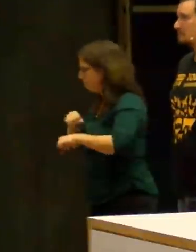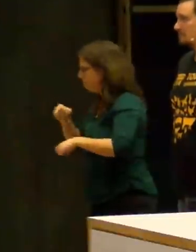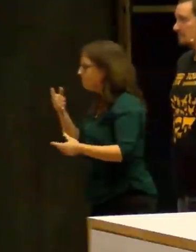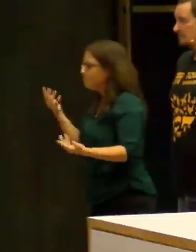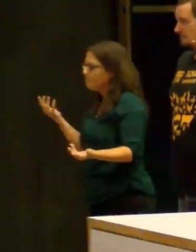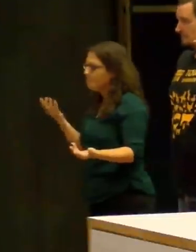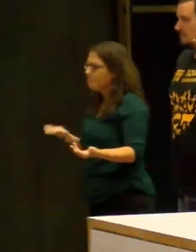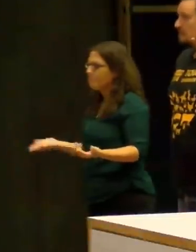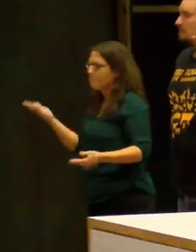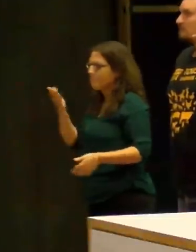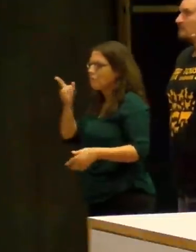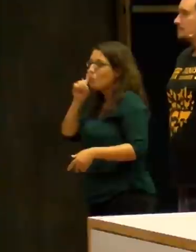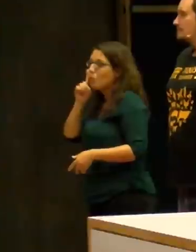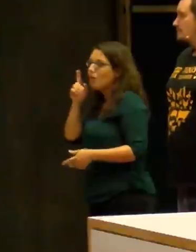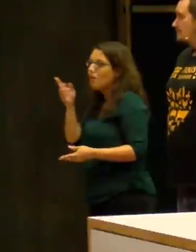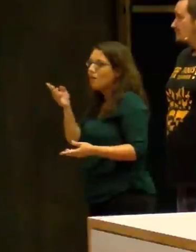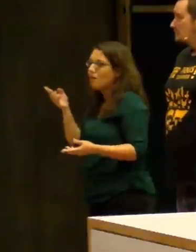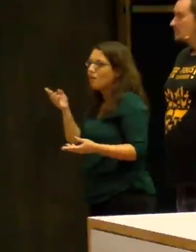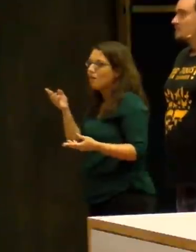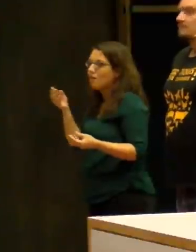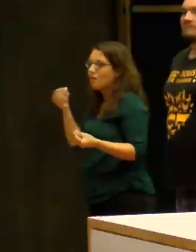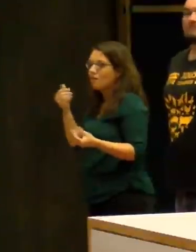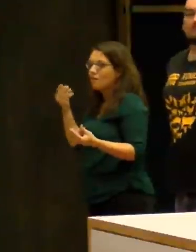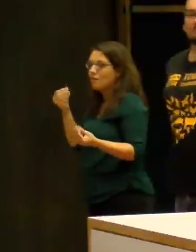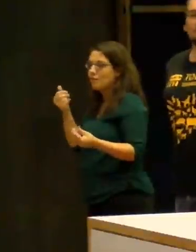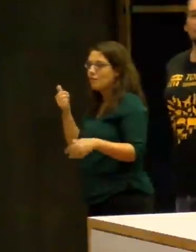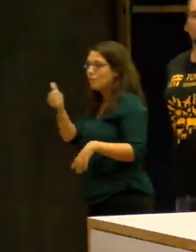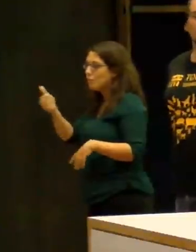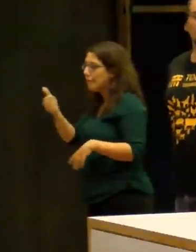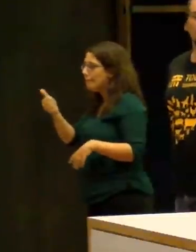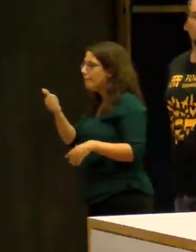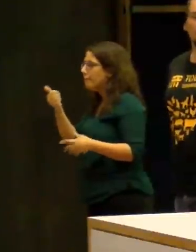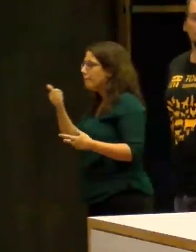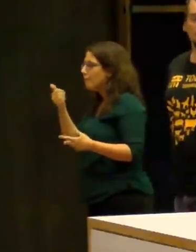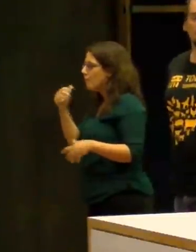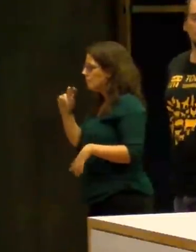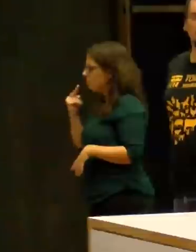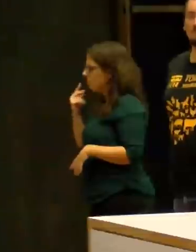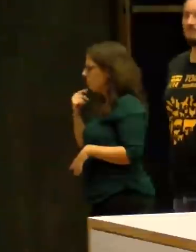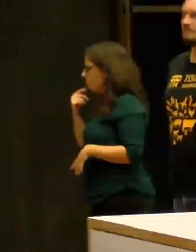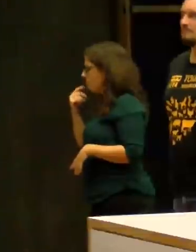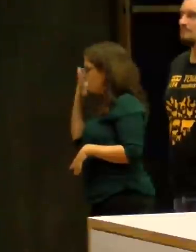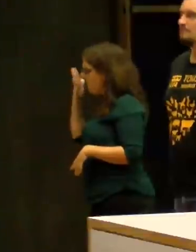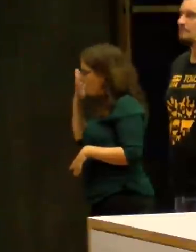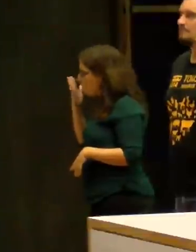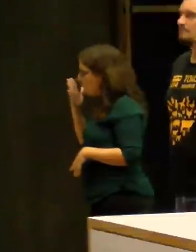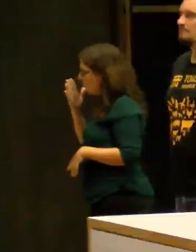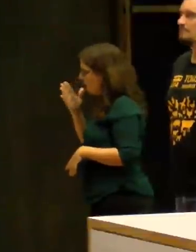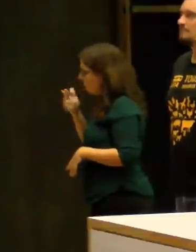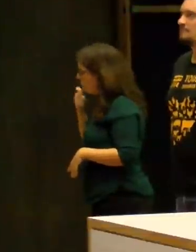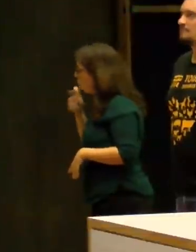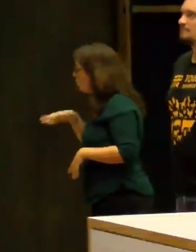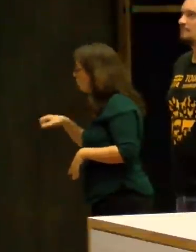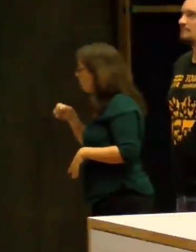d'entre vous, à partir du moment où vous avez remis en question le fait d'utiliser les animaux pour les manger, ou de les utiliser